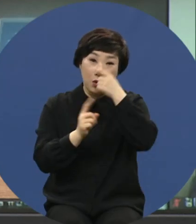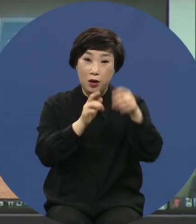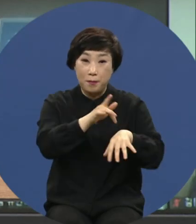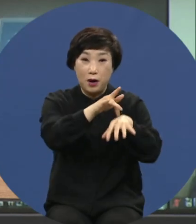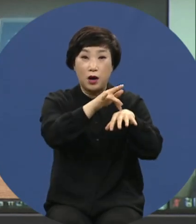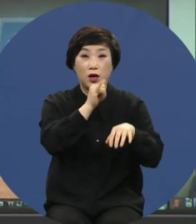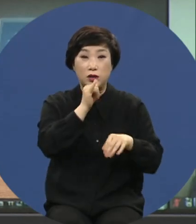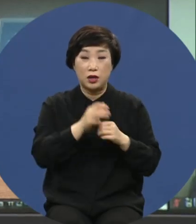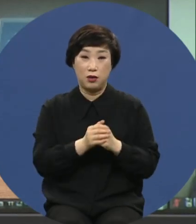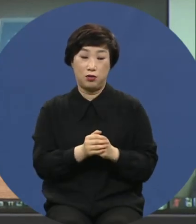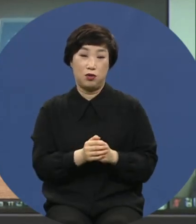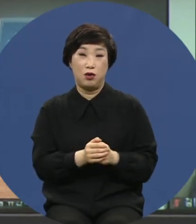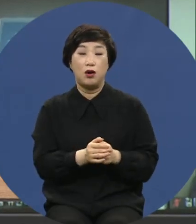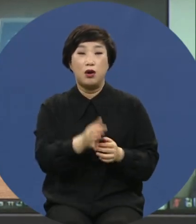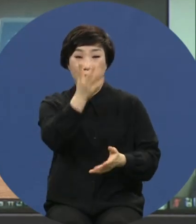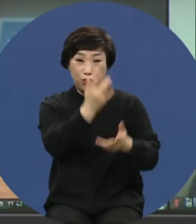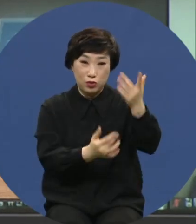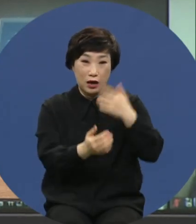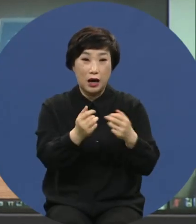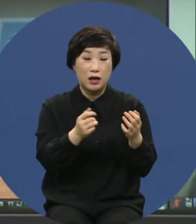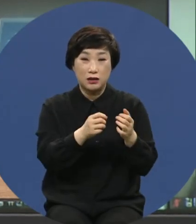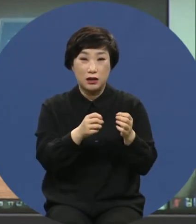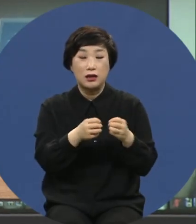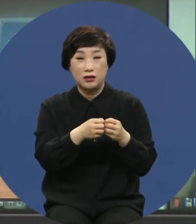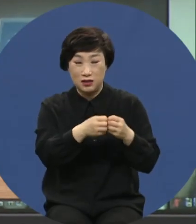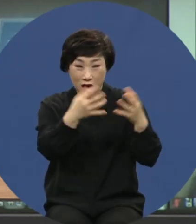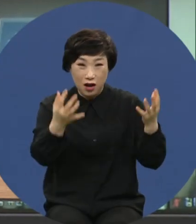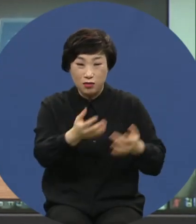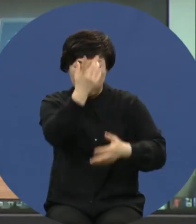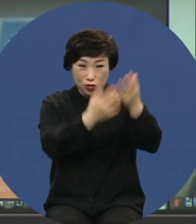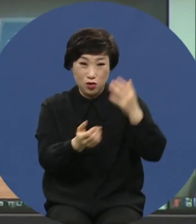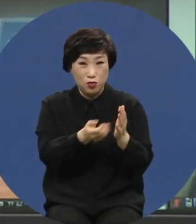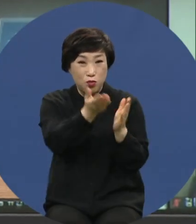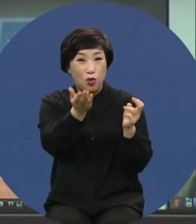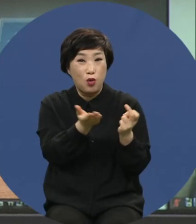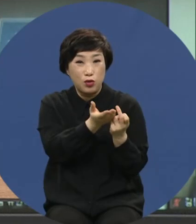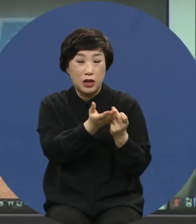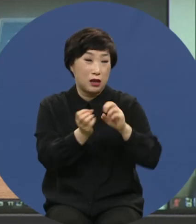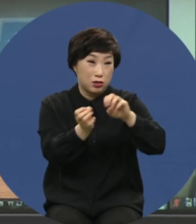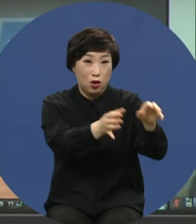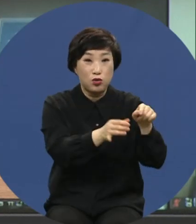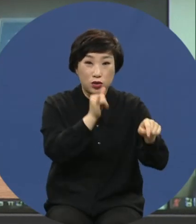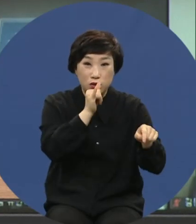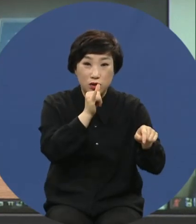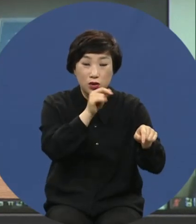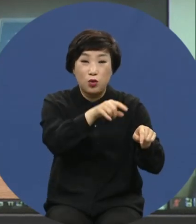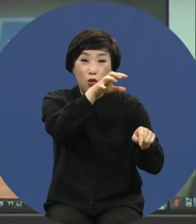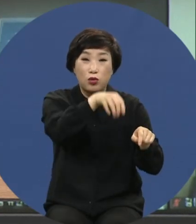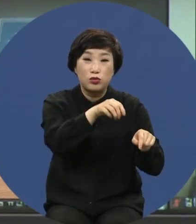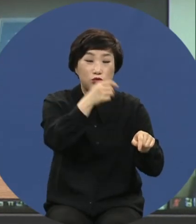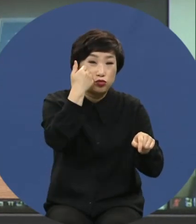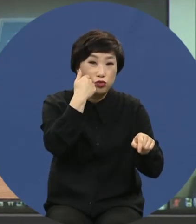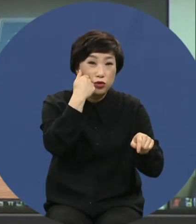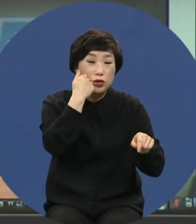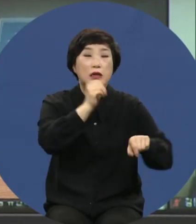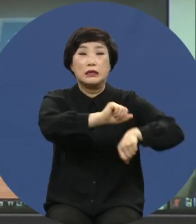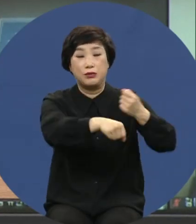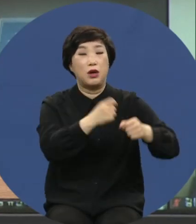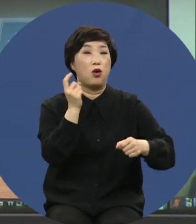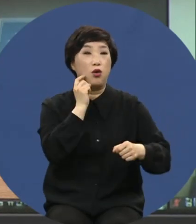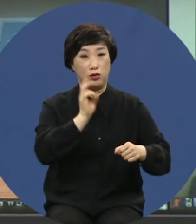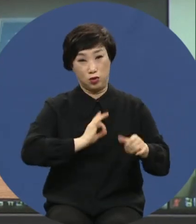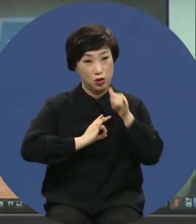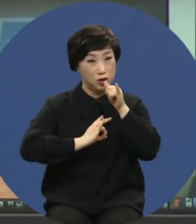미혹하는 마귀가 불과 유황불못에 던지니 거기는 짐승과 거짓 자도